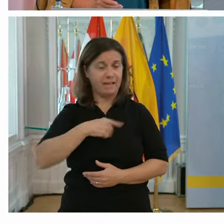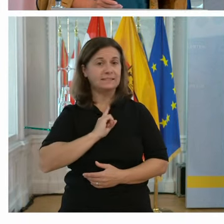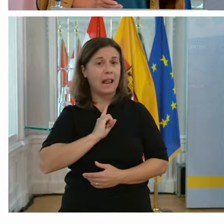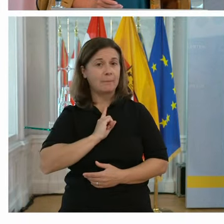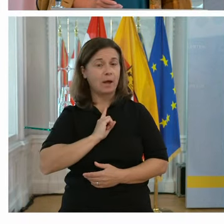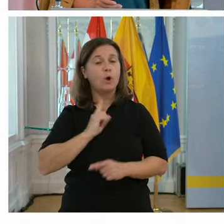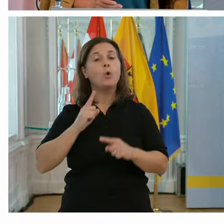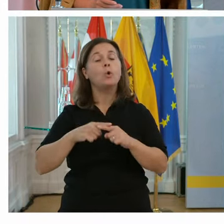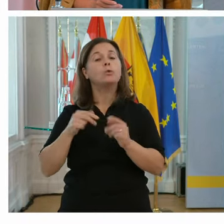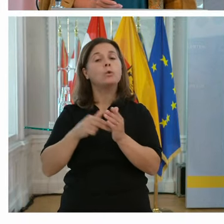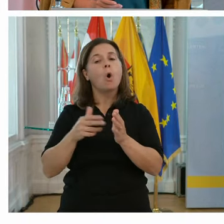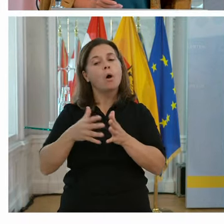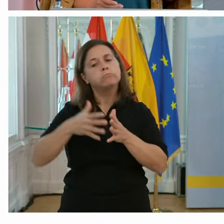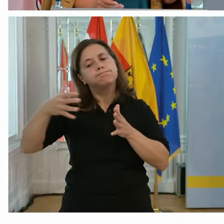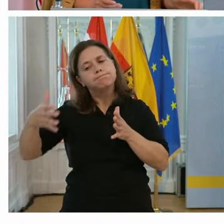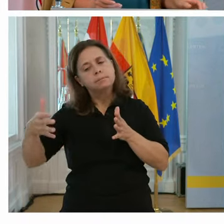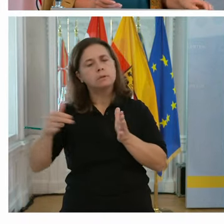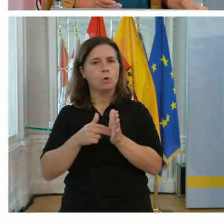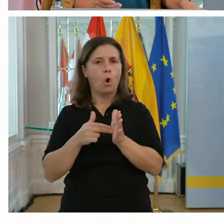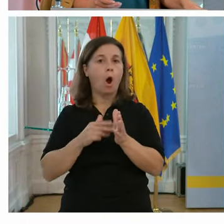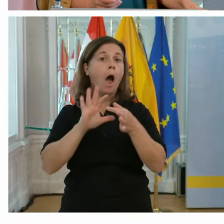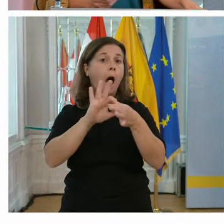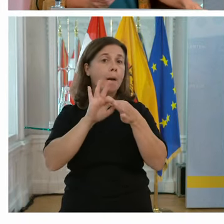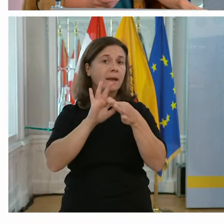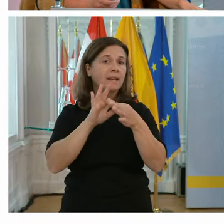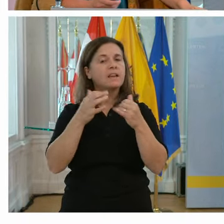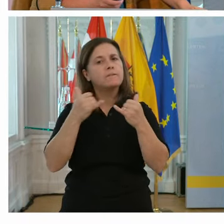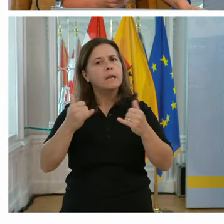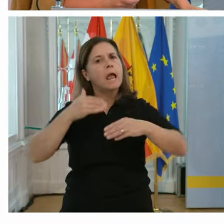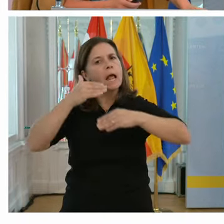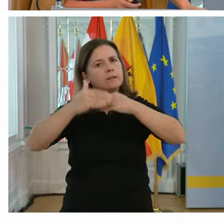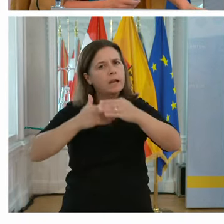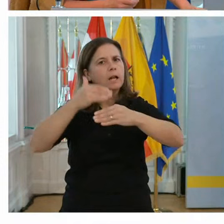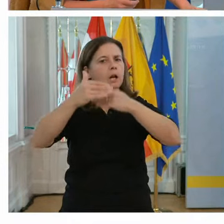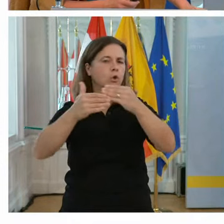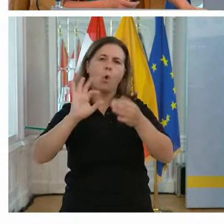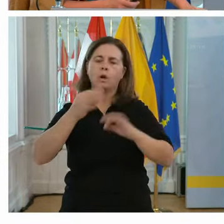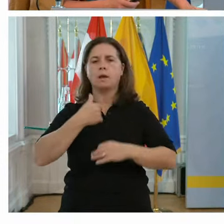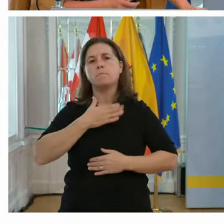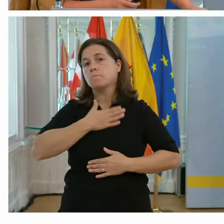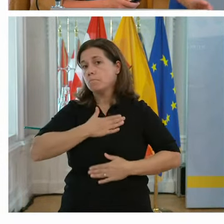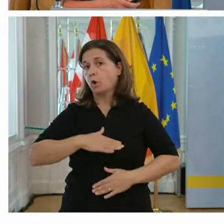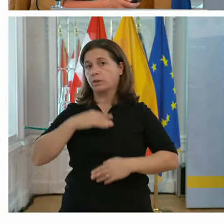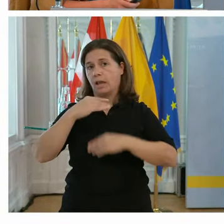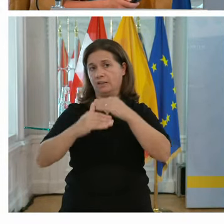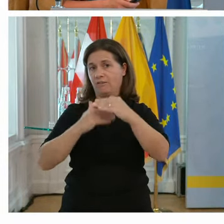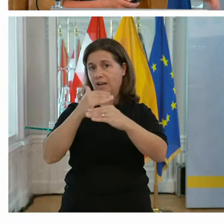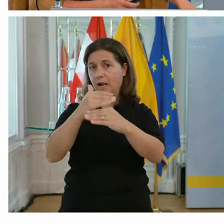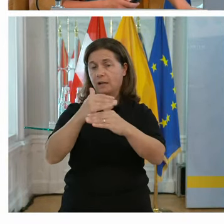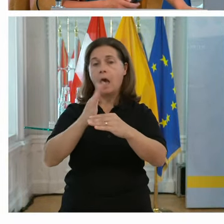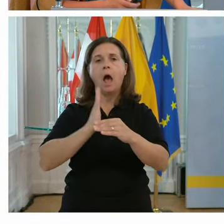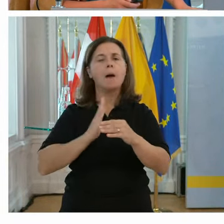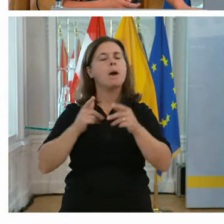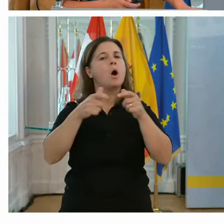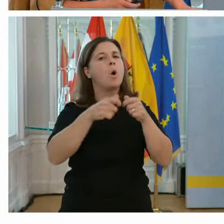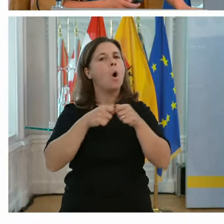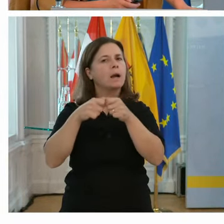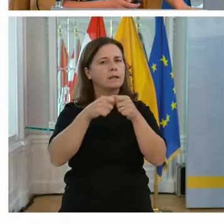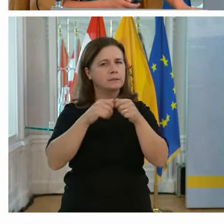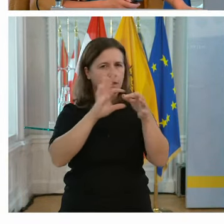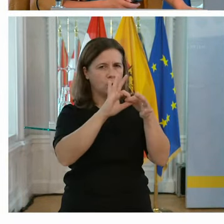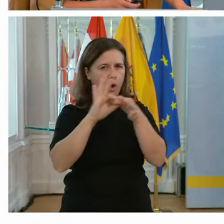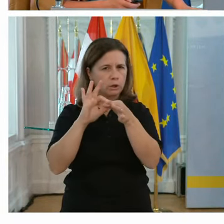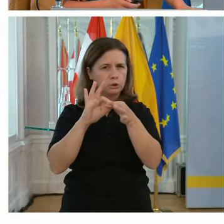Und darüber hinaus. Ja, je nachdem, wie man sich entwickelt und entwickeln möchte. Aber natürlich im organisatorischen